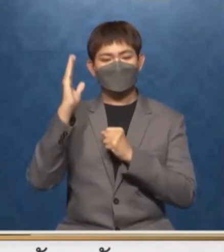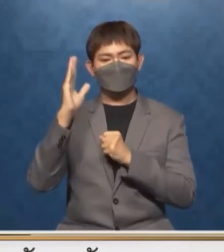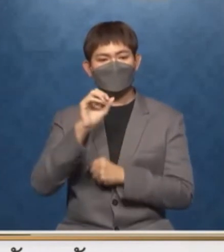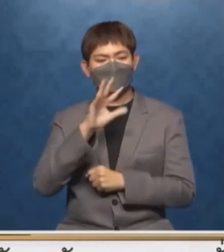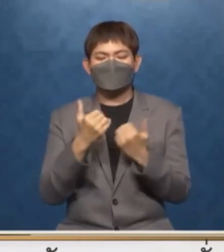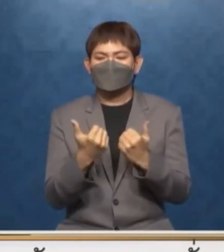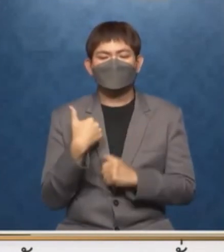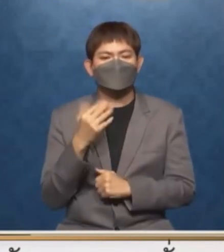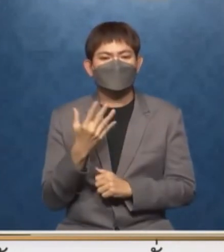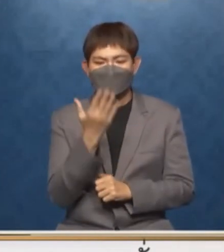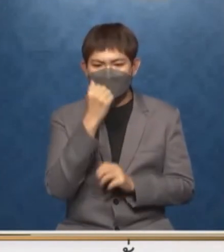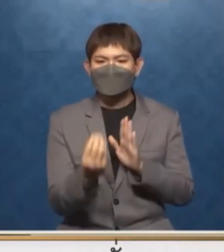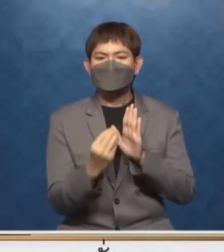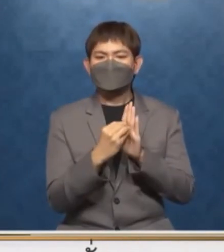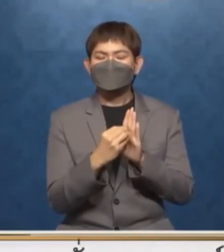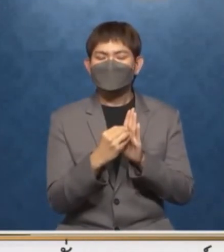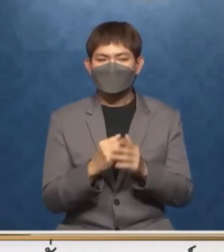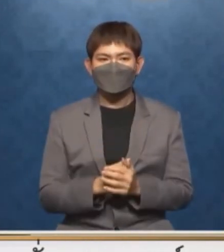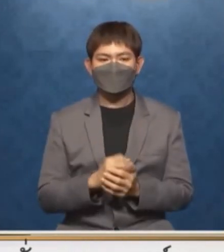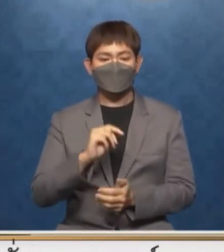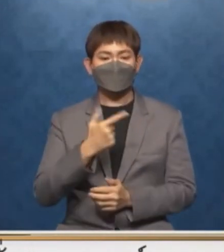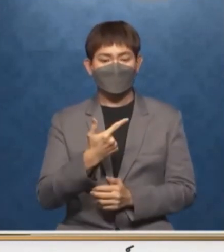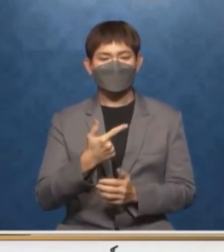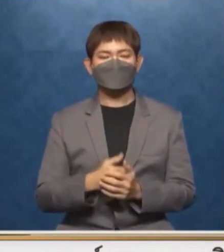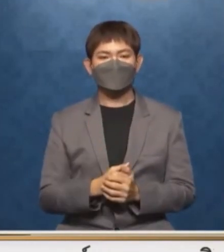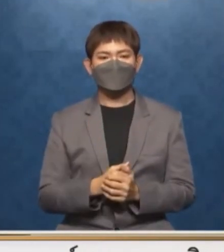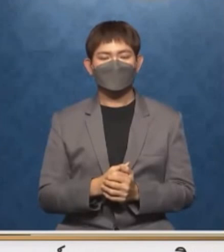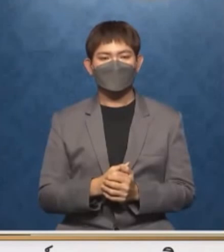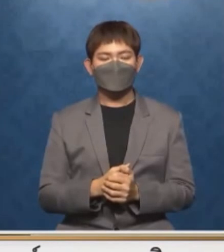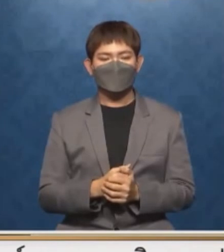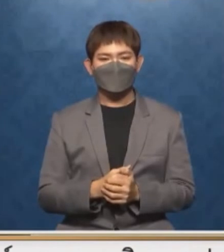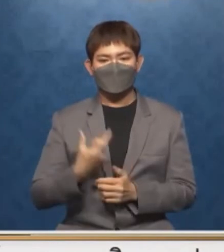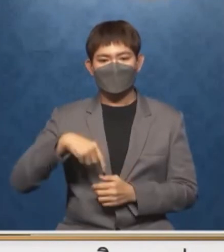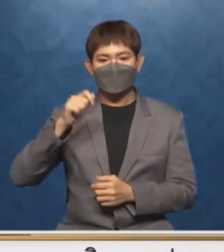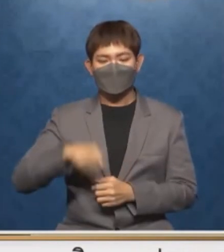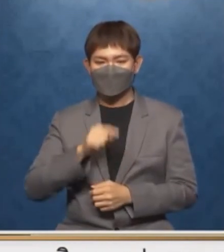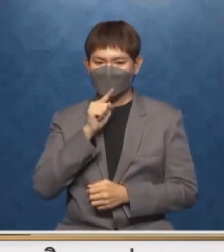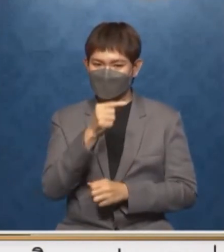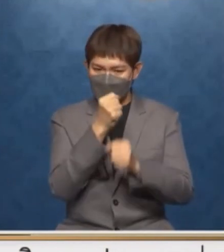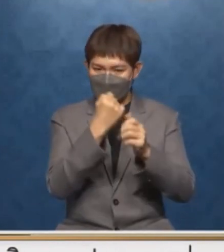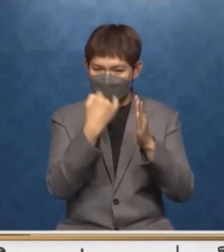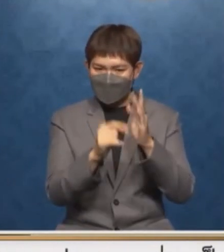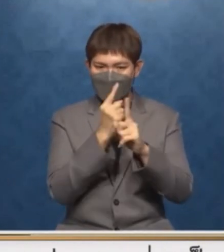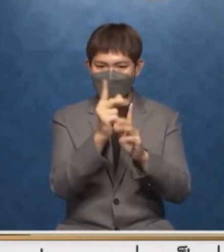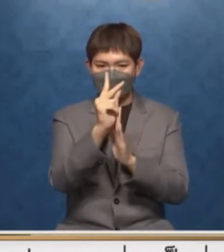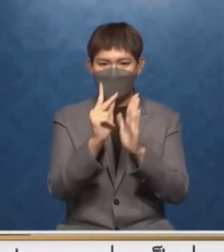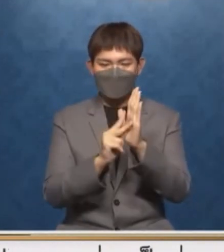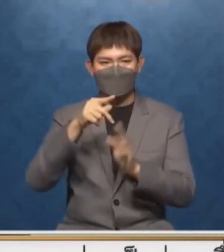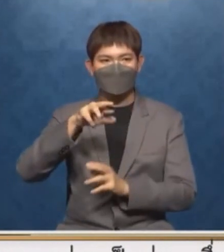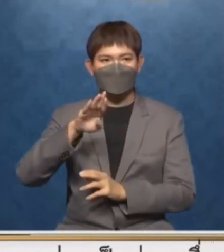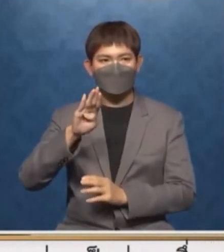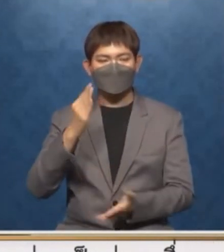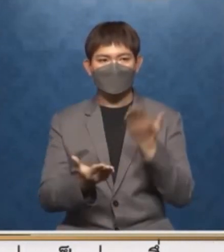ก็ยังเอามาใส่ข้องอเคยต้องคำพิพากษาที่สุดว่ากระทำความผิดตามพระราชบัญญัตินี้